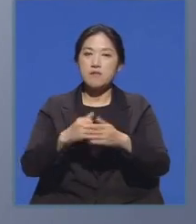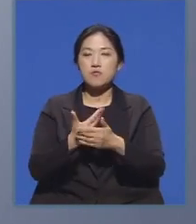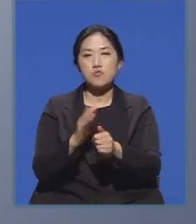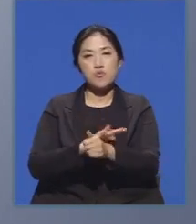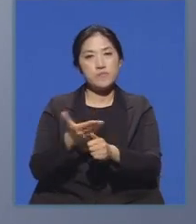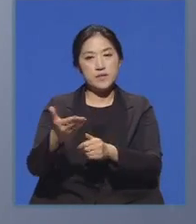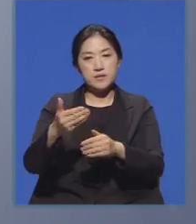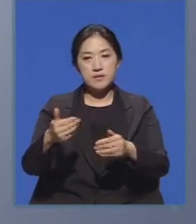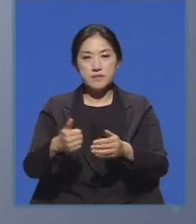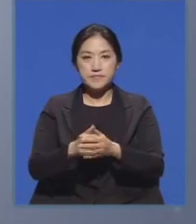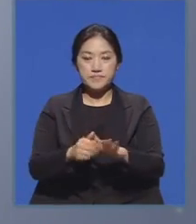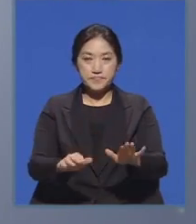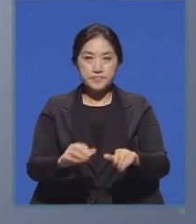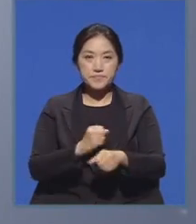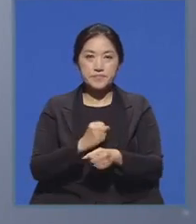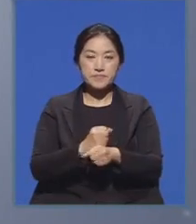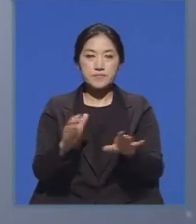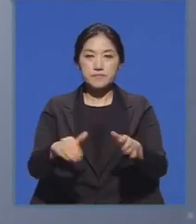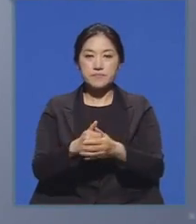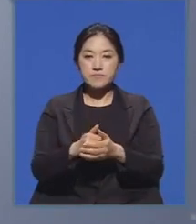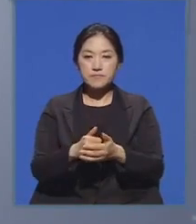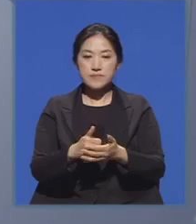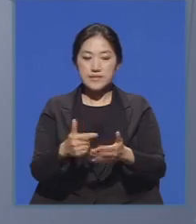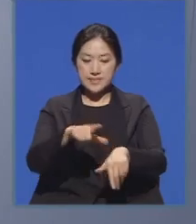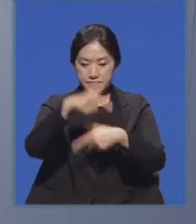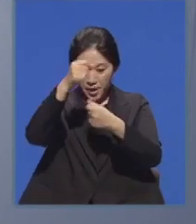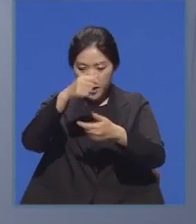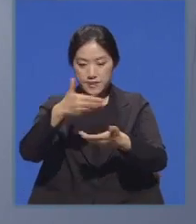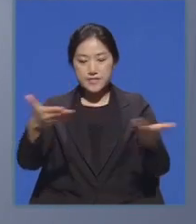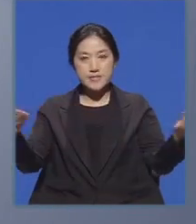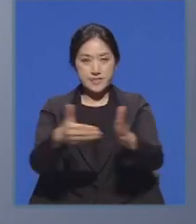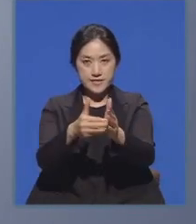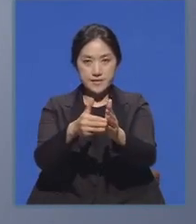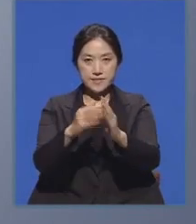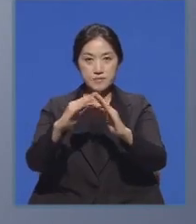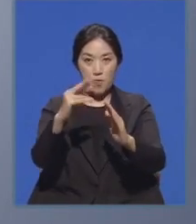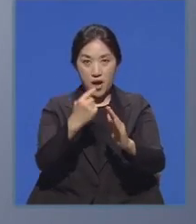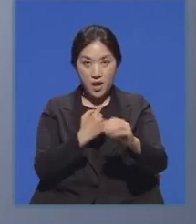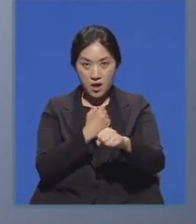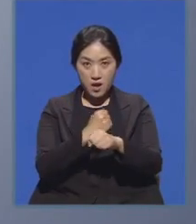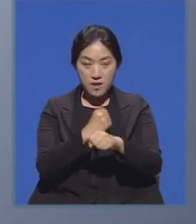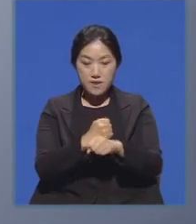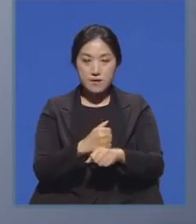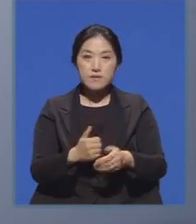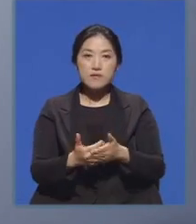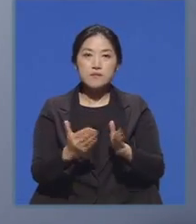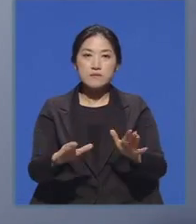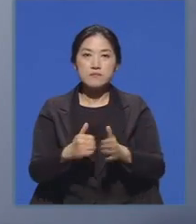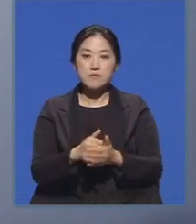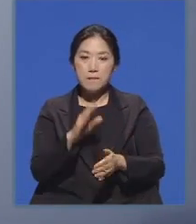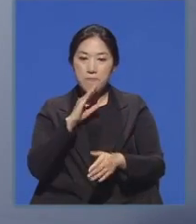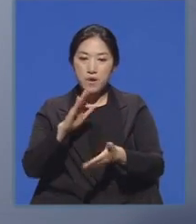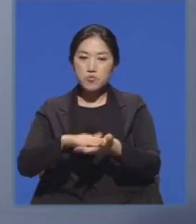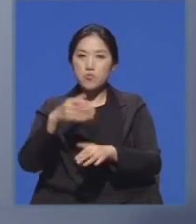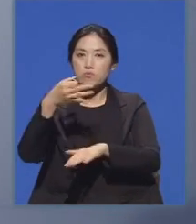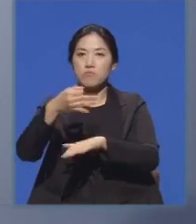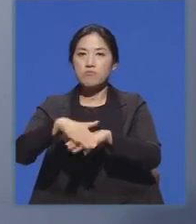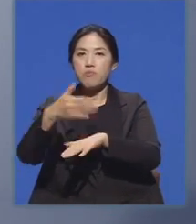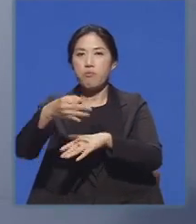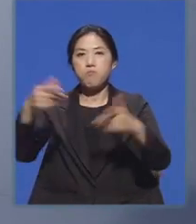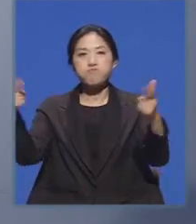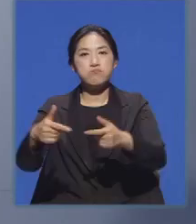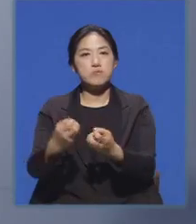해드리겠습니다. 칼퇴근법 관련해서 또 묻고 싶습니다. 실질 임금 감소로 이어지면 안 될 텐데 대책이